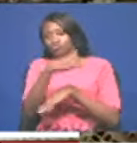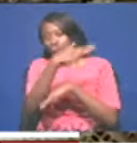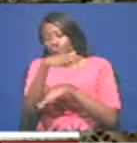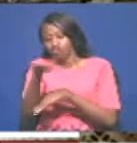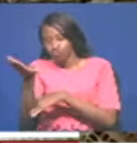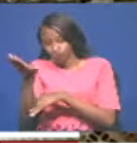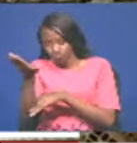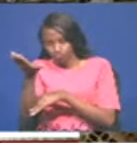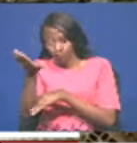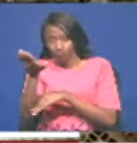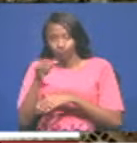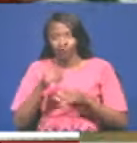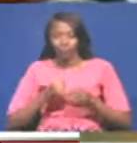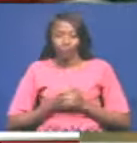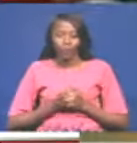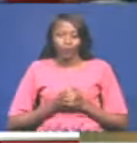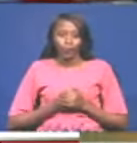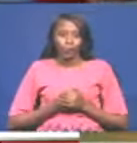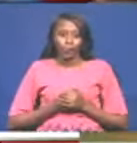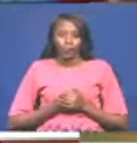Dokumu, Darubini Michezo.